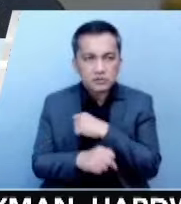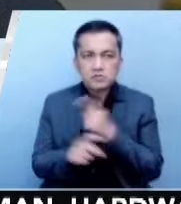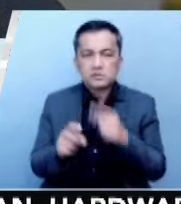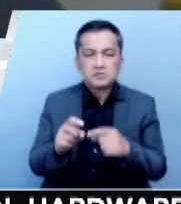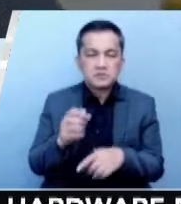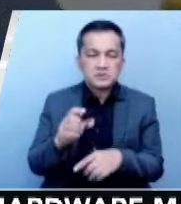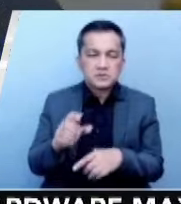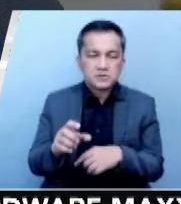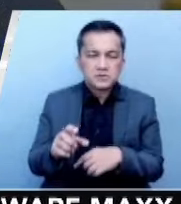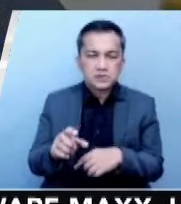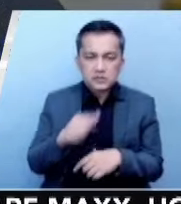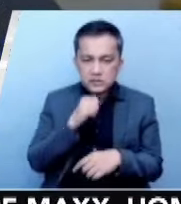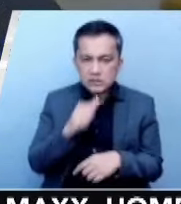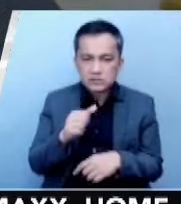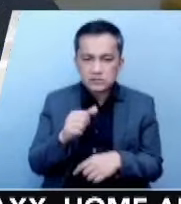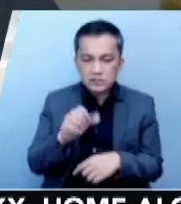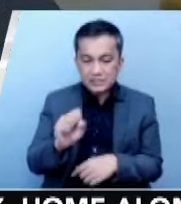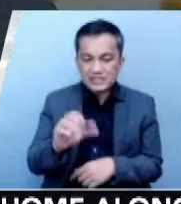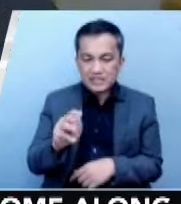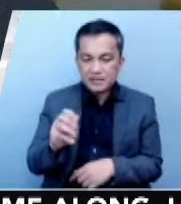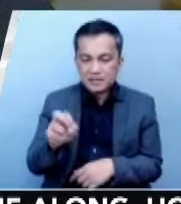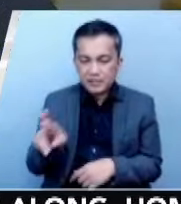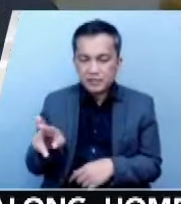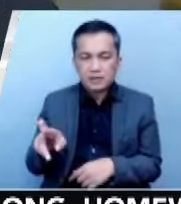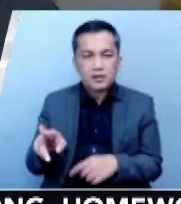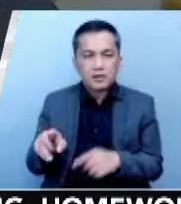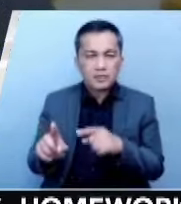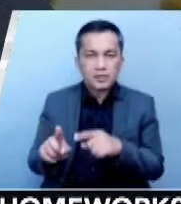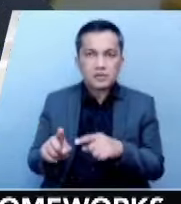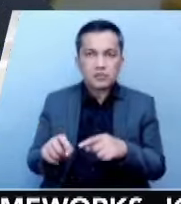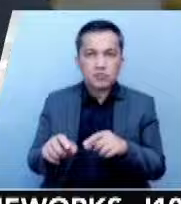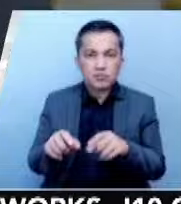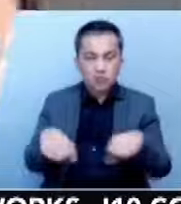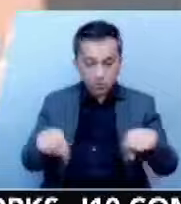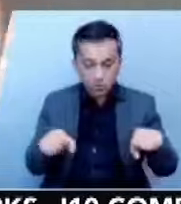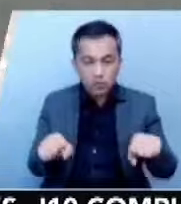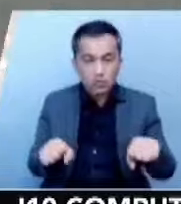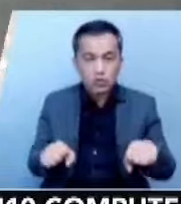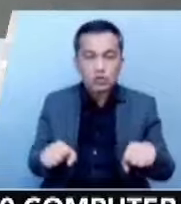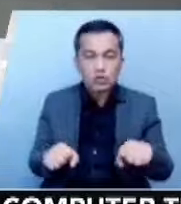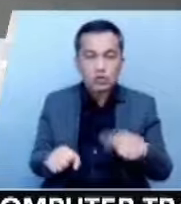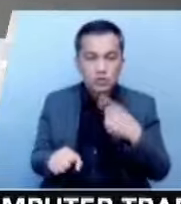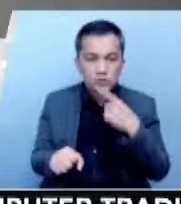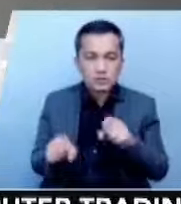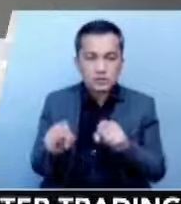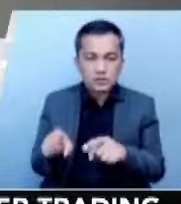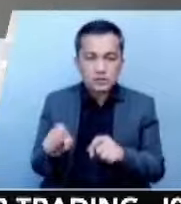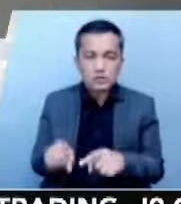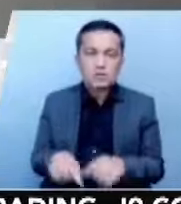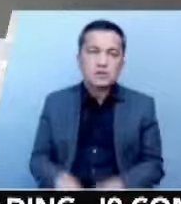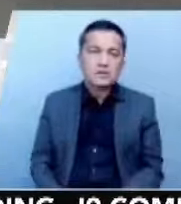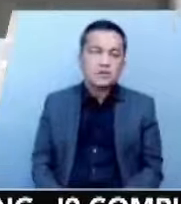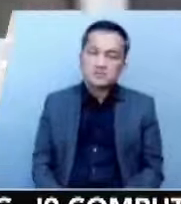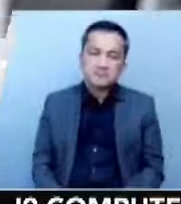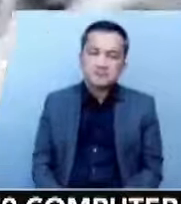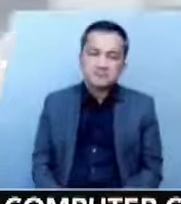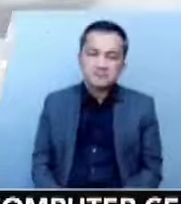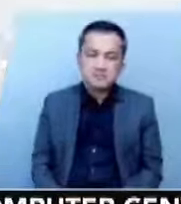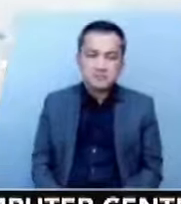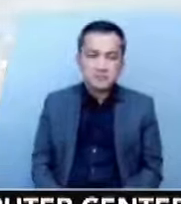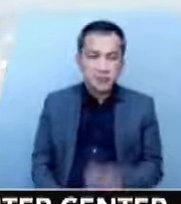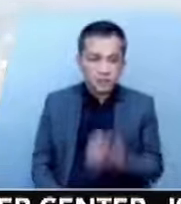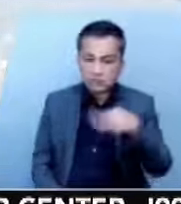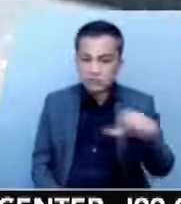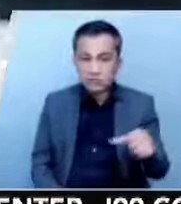scammer siya, nagrent ng motor, then benta. Kung sino man yung mga nabiktima pa